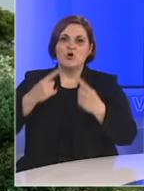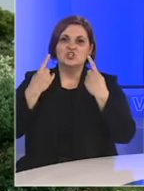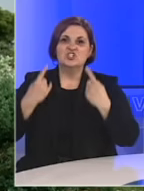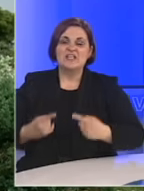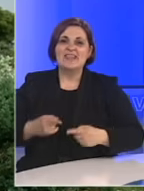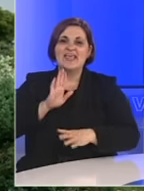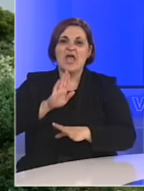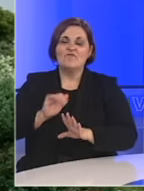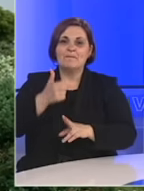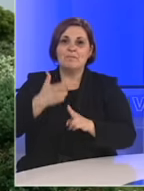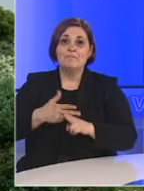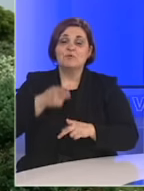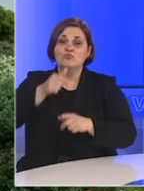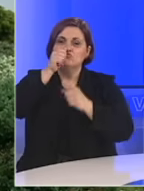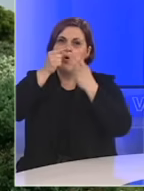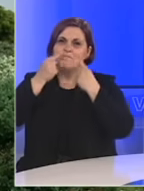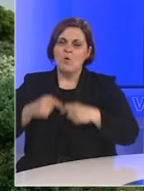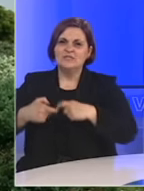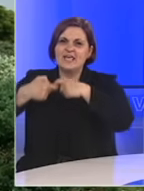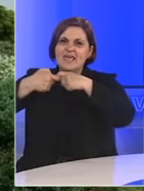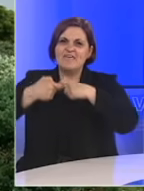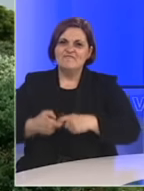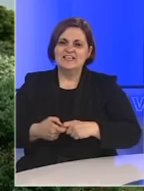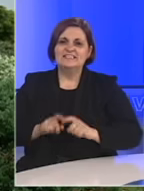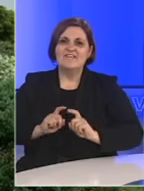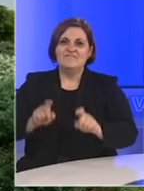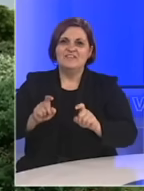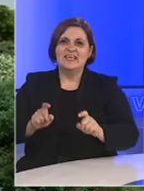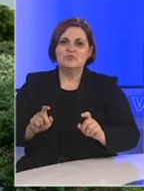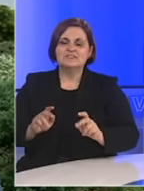ta bolest. I ono što je posebno vezano za virusne infekcije